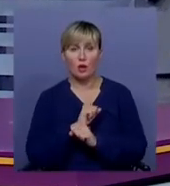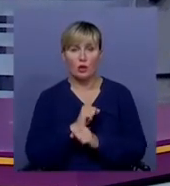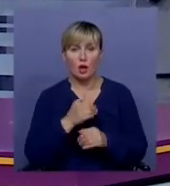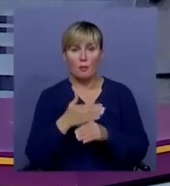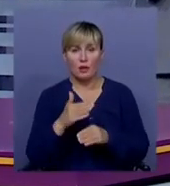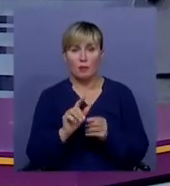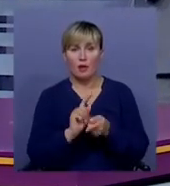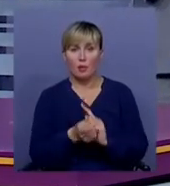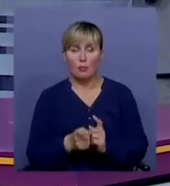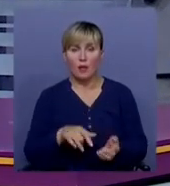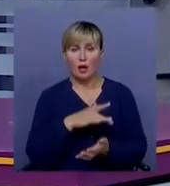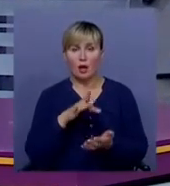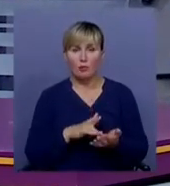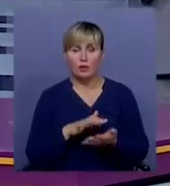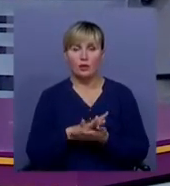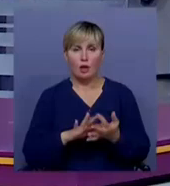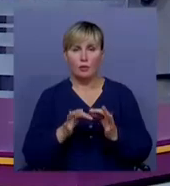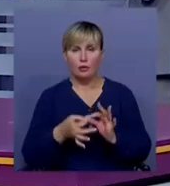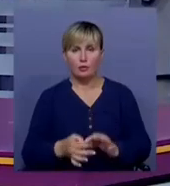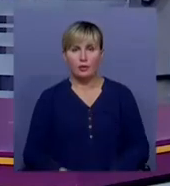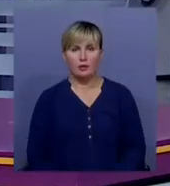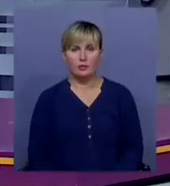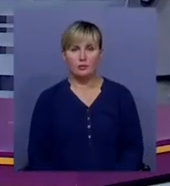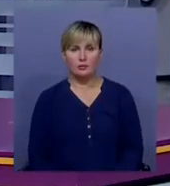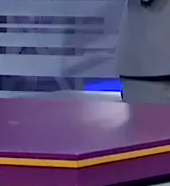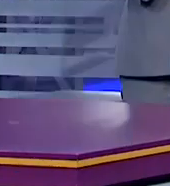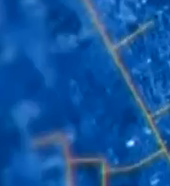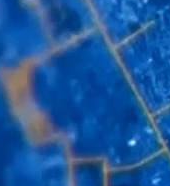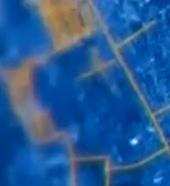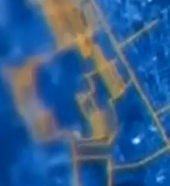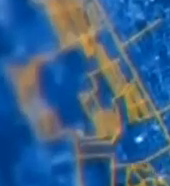поэтапном преображении мегаполиса в сюжете Дины Жанабековой.